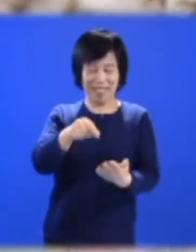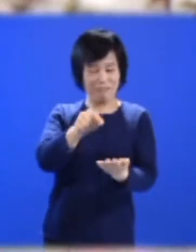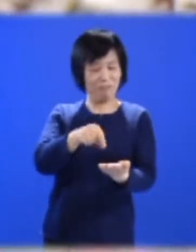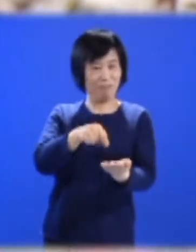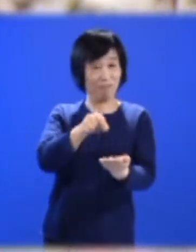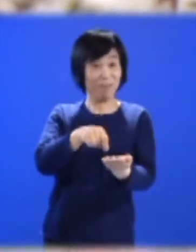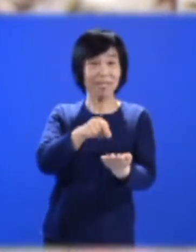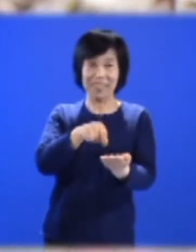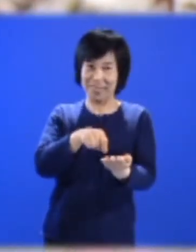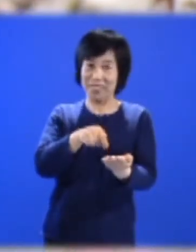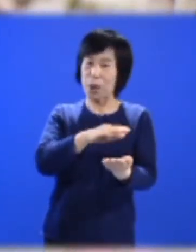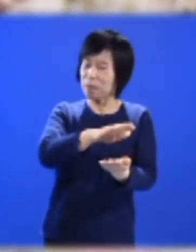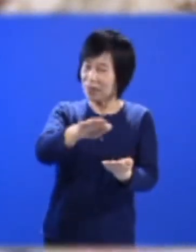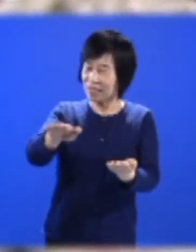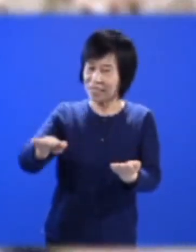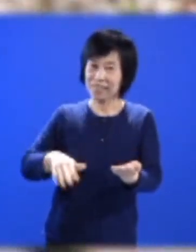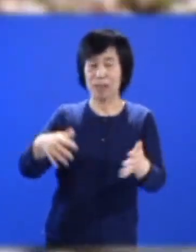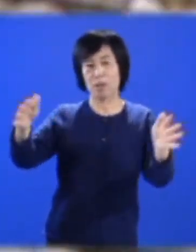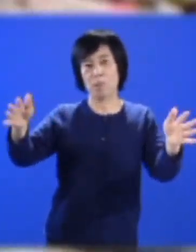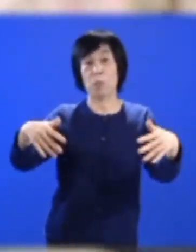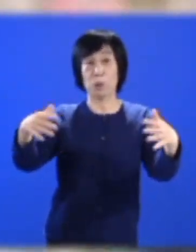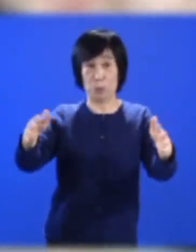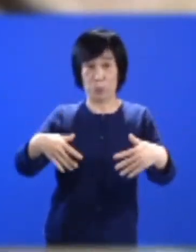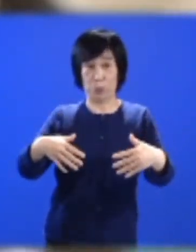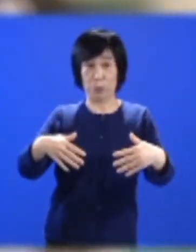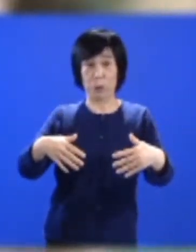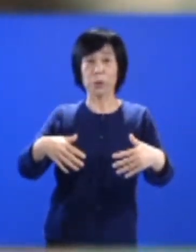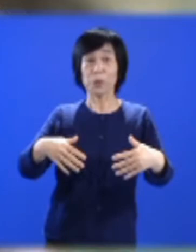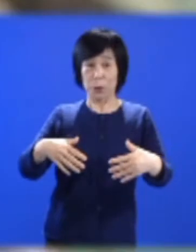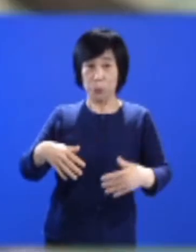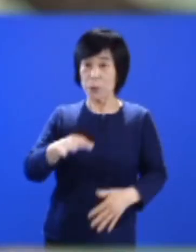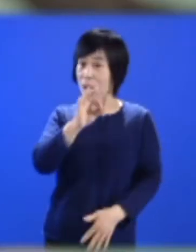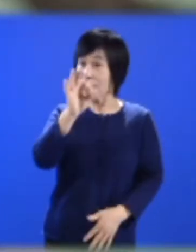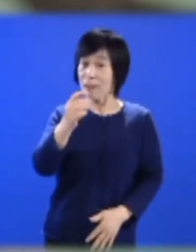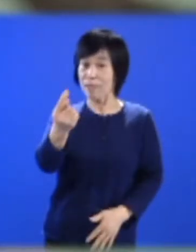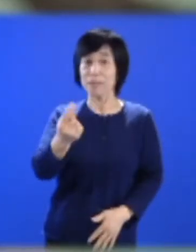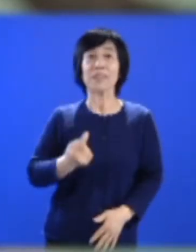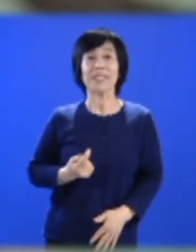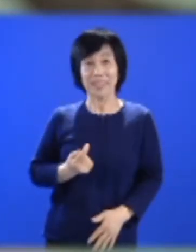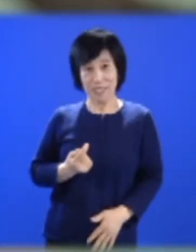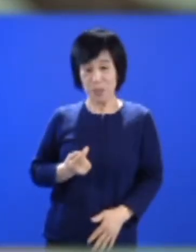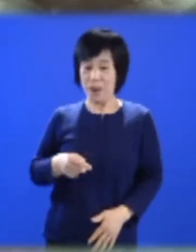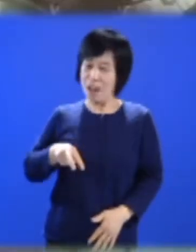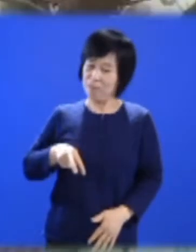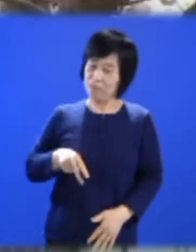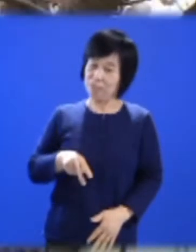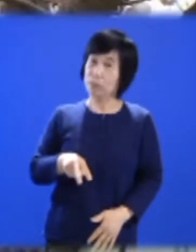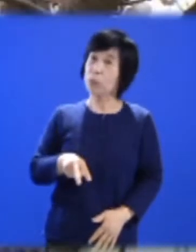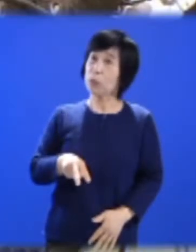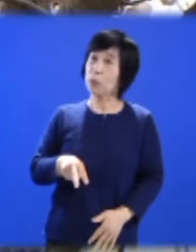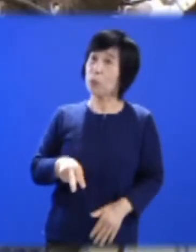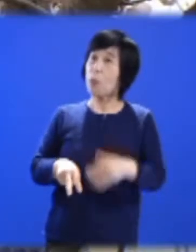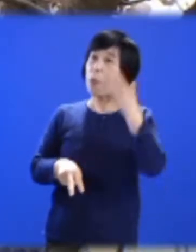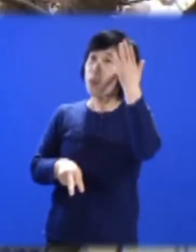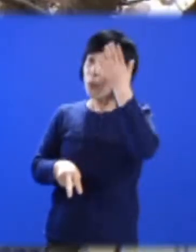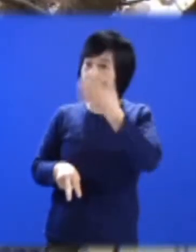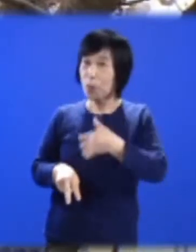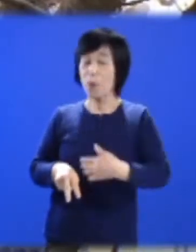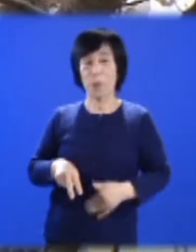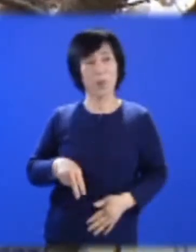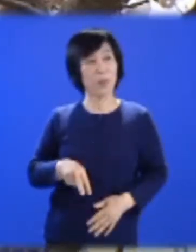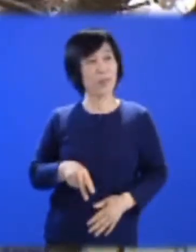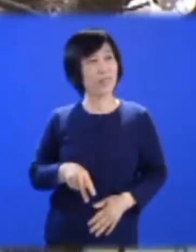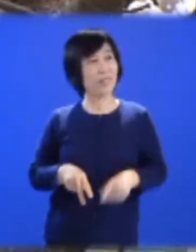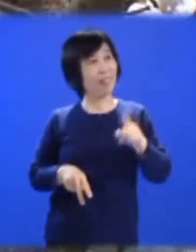川柳そういったものも募集しております。見ていただきながらこう散歩していただくと非常にいい